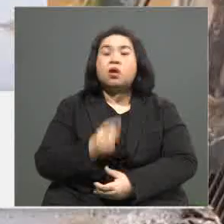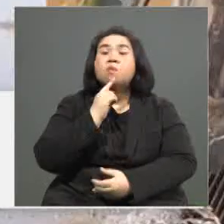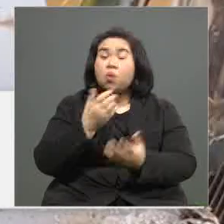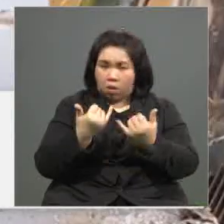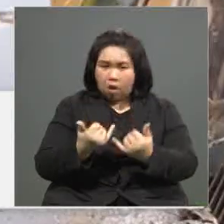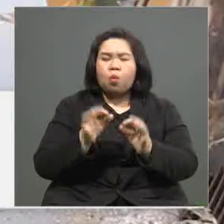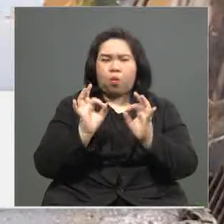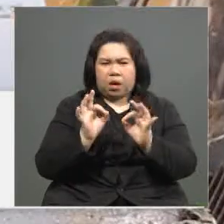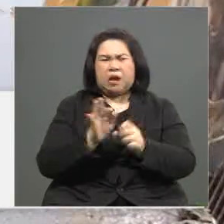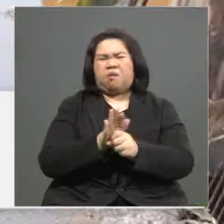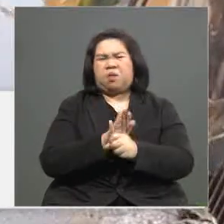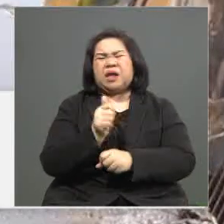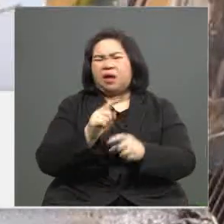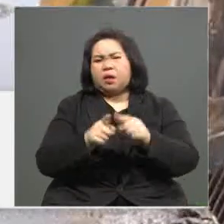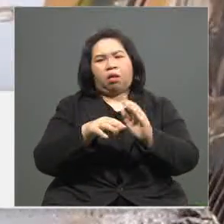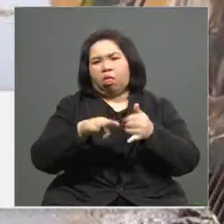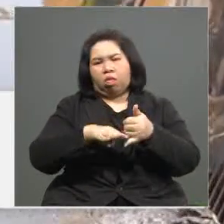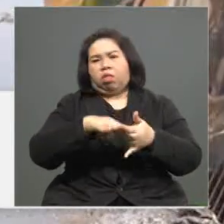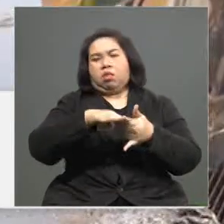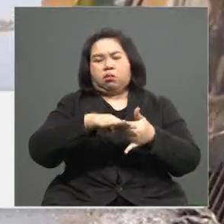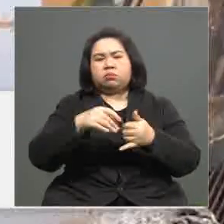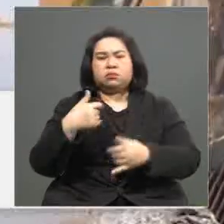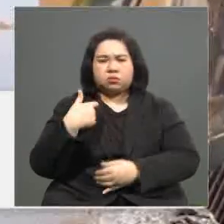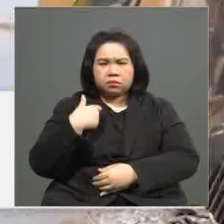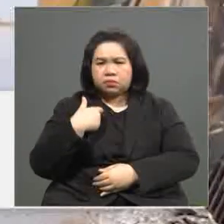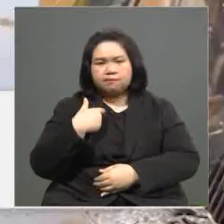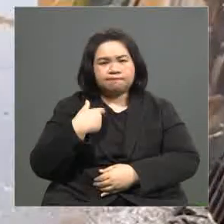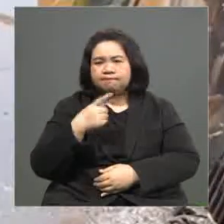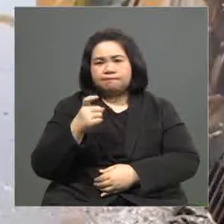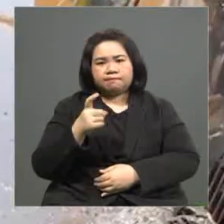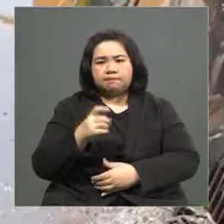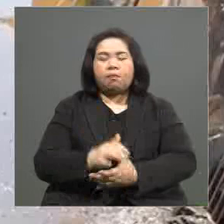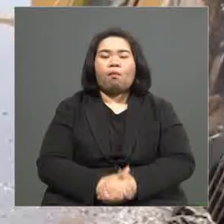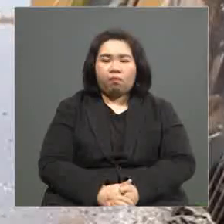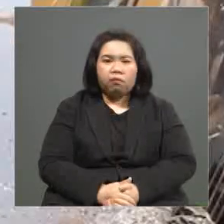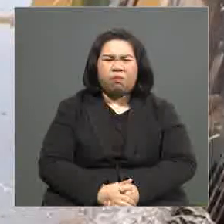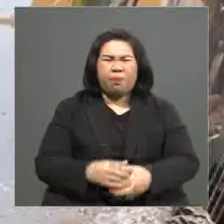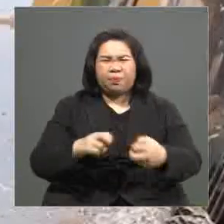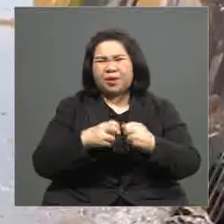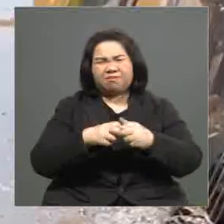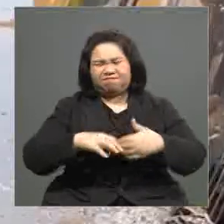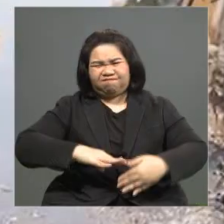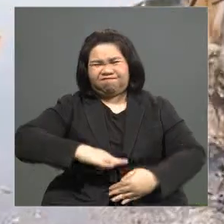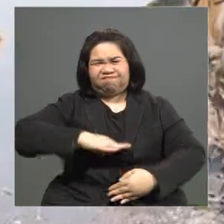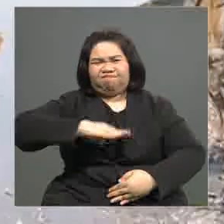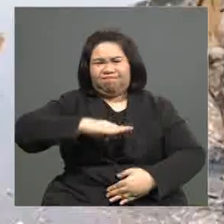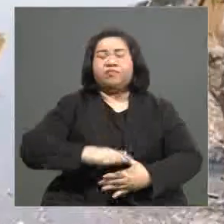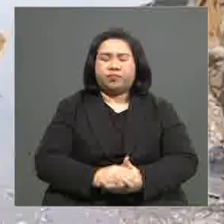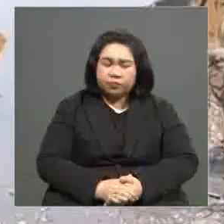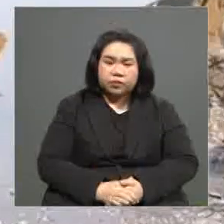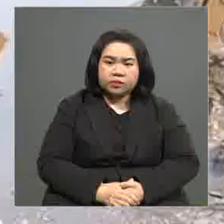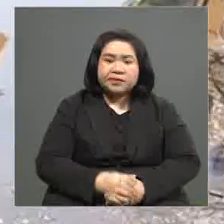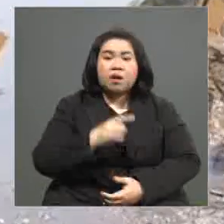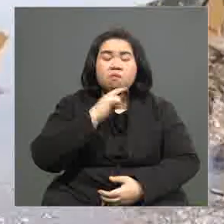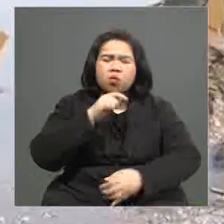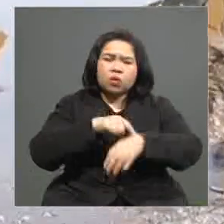รอบนี้ทัน อยู่แต่ก็ว่าสูงเกินแล้วก็ยังไม่เอาไม่อยู่ค่ะมันเกินวิกฤตแล้วค่ะน้ำลดประมาณ3